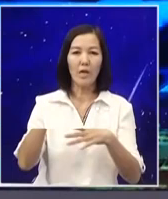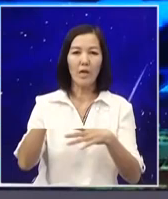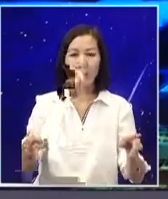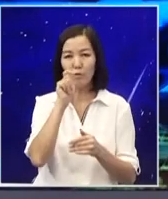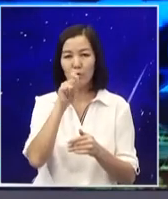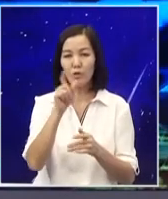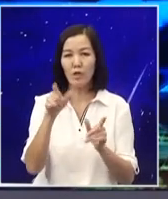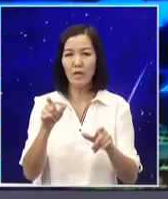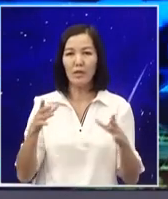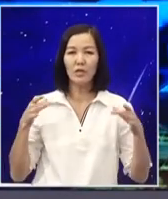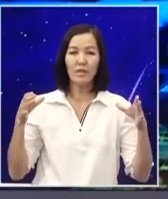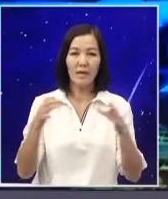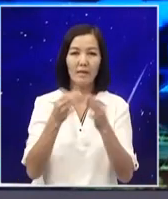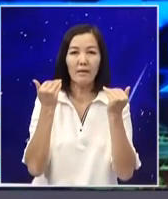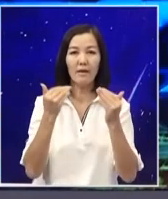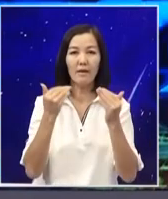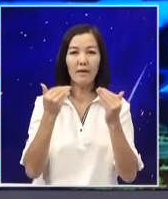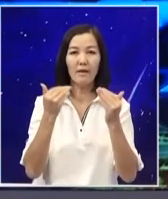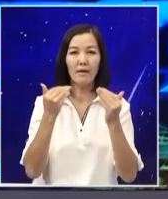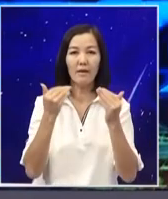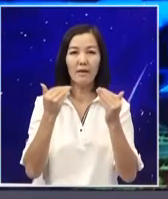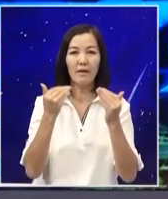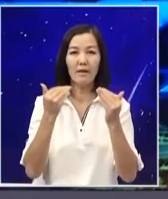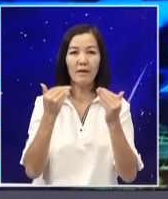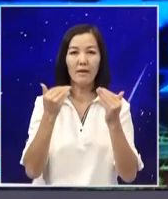орталық. Жаңа орталық республика бойынша